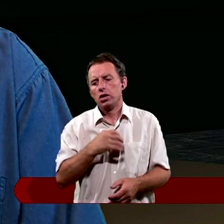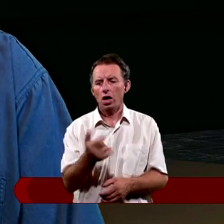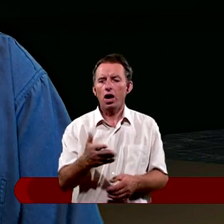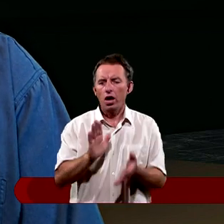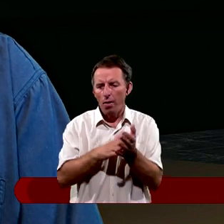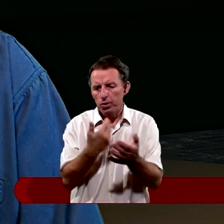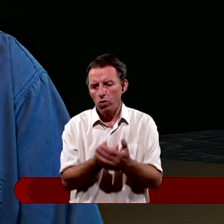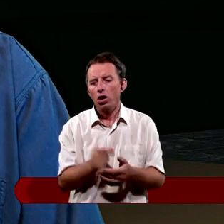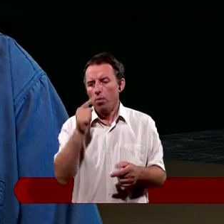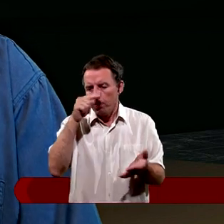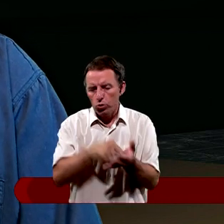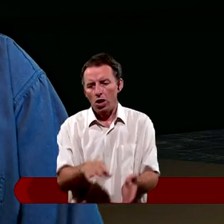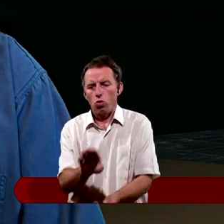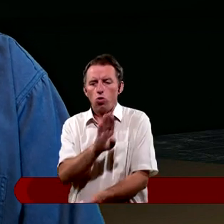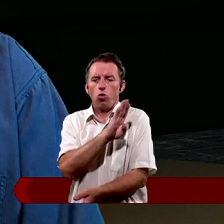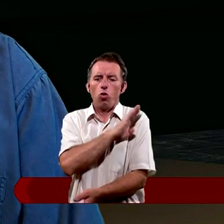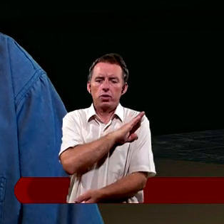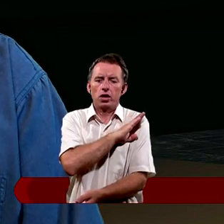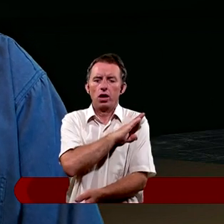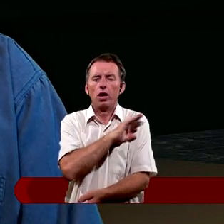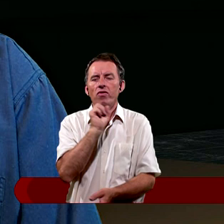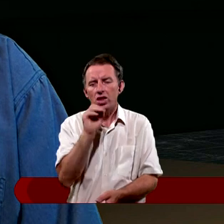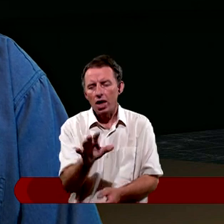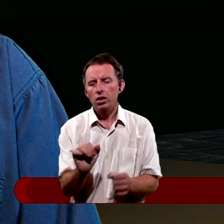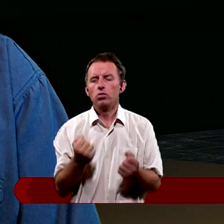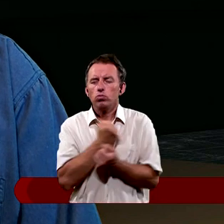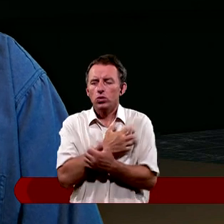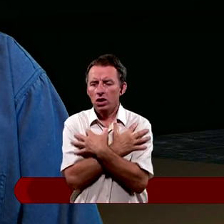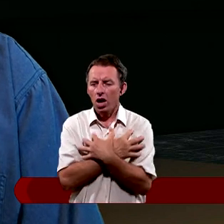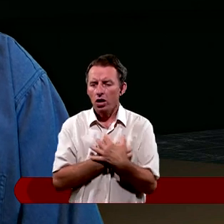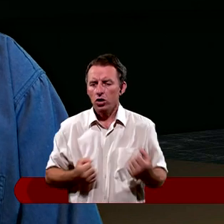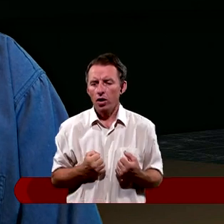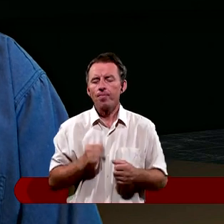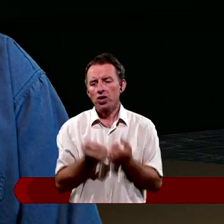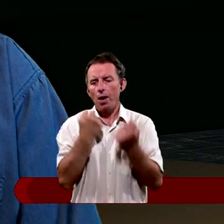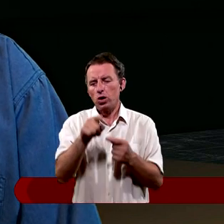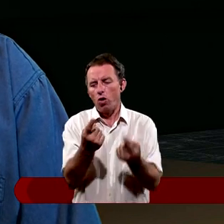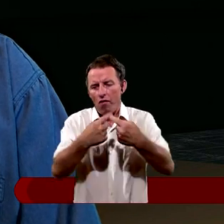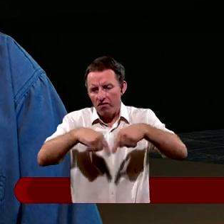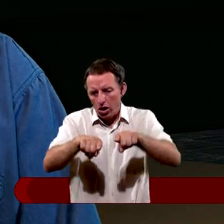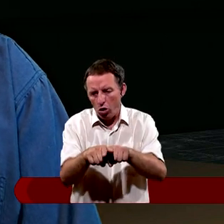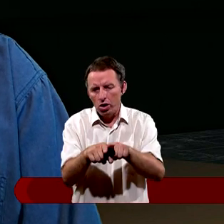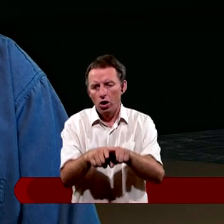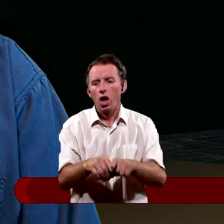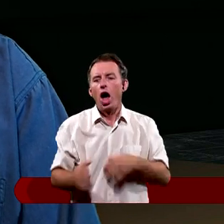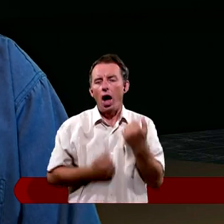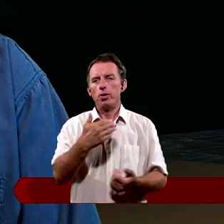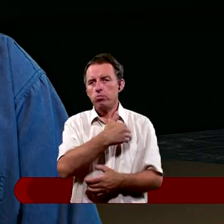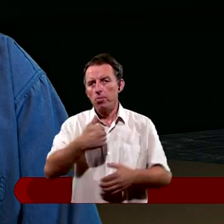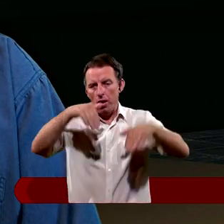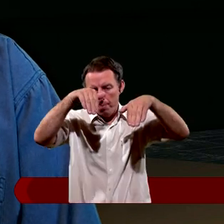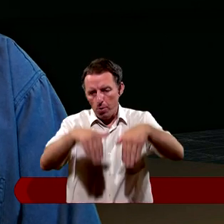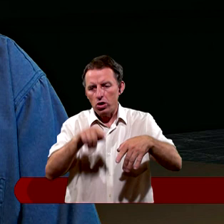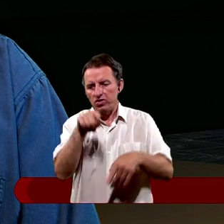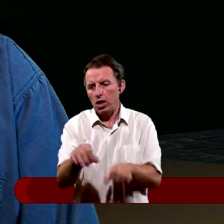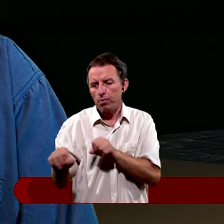przykład z tym, że Chrystus musiał umrzeć i to w sposób taki tragiczny, prawda? Żeby wykonać to i żebyśmy mogli w